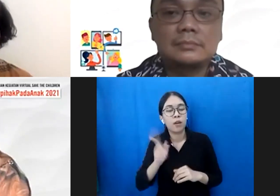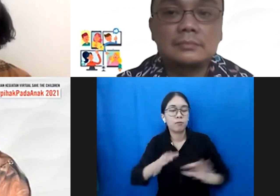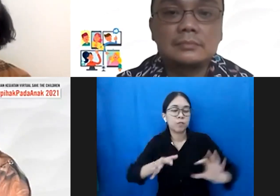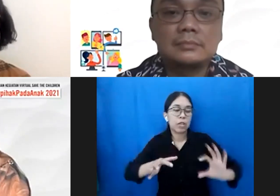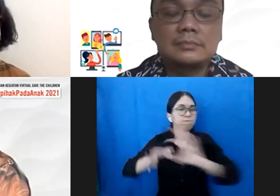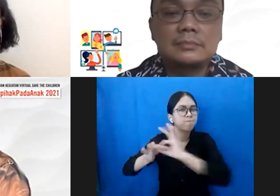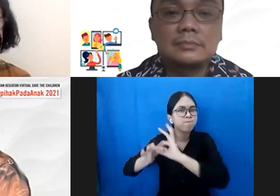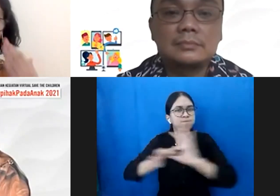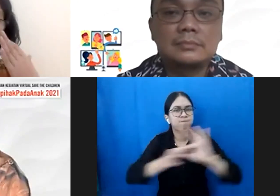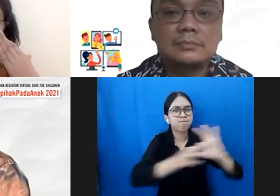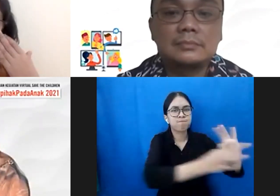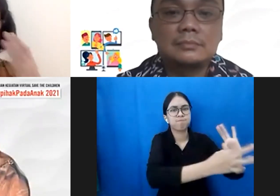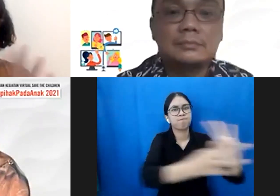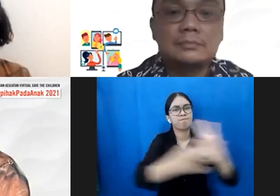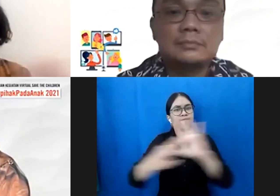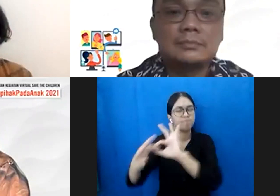komprehensif supaya tidak terkotak-kotak dan